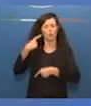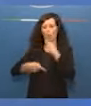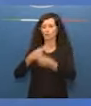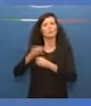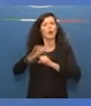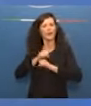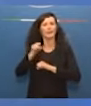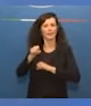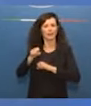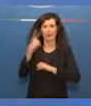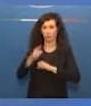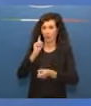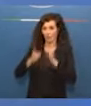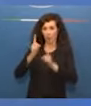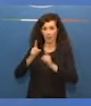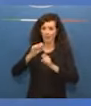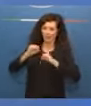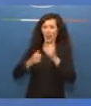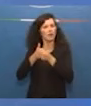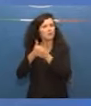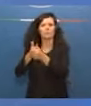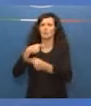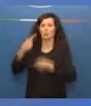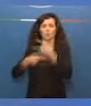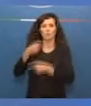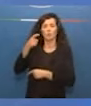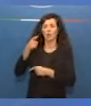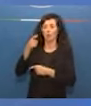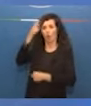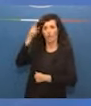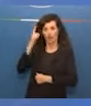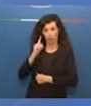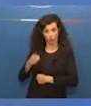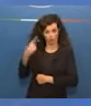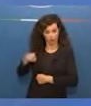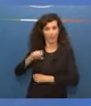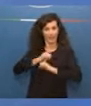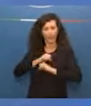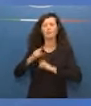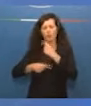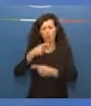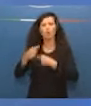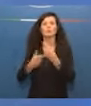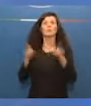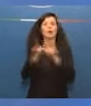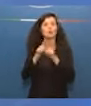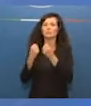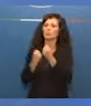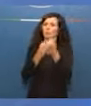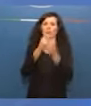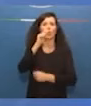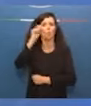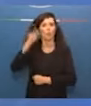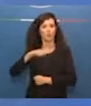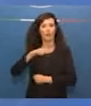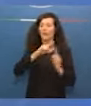linea politica del governo ha seguito e bisogna continuare sul fronte di sostegno all ucraina fino a che